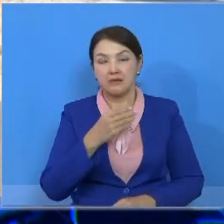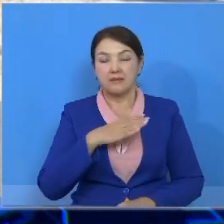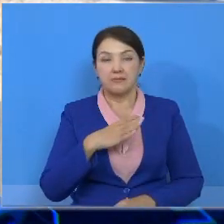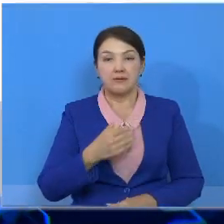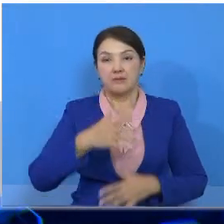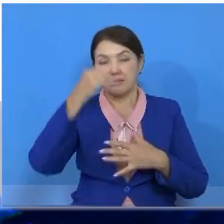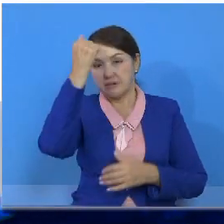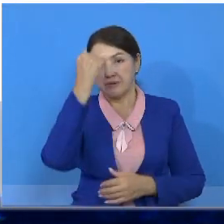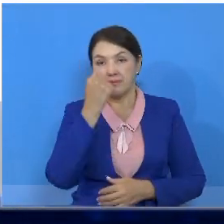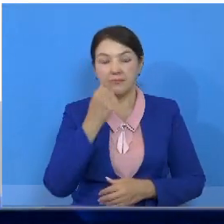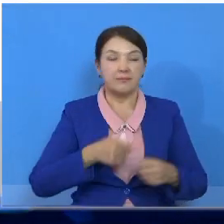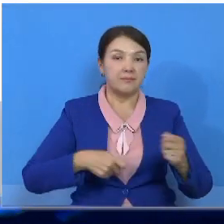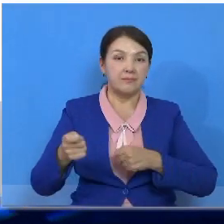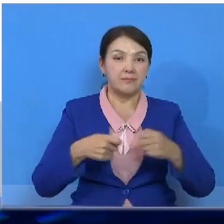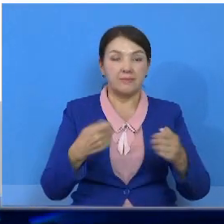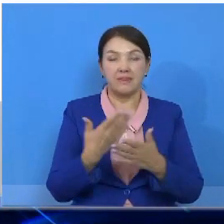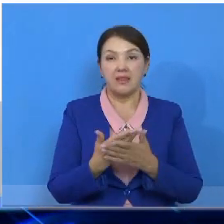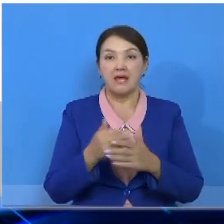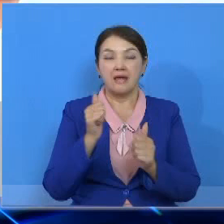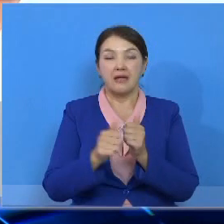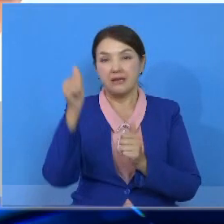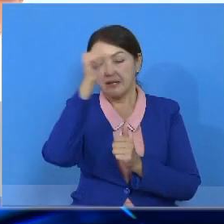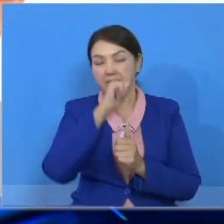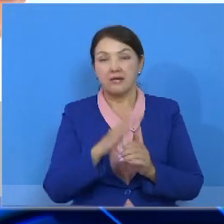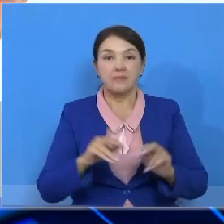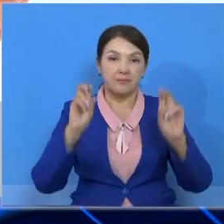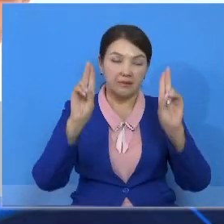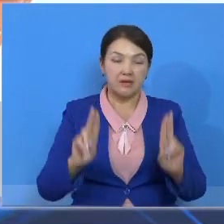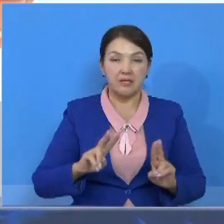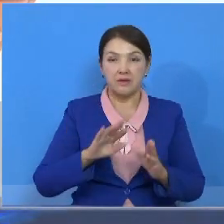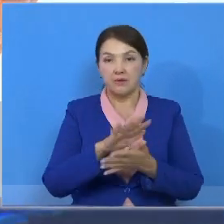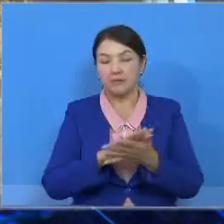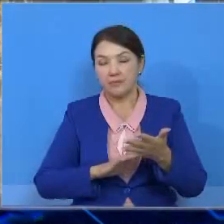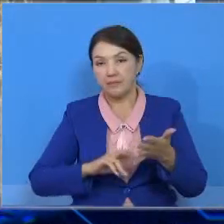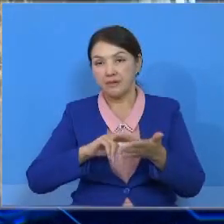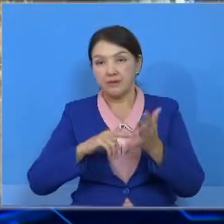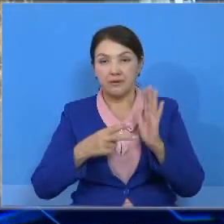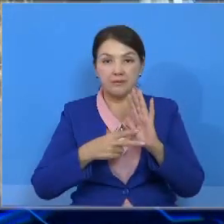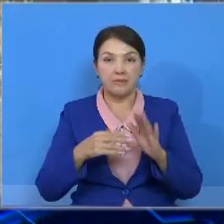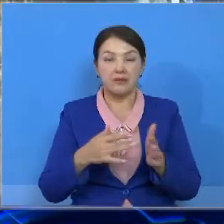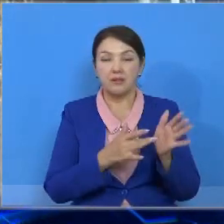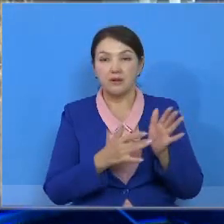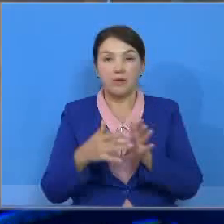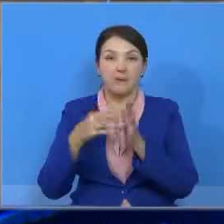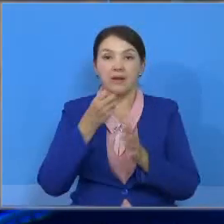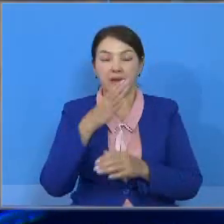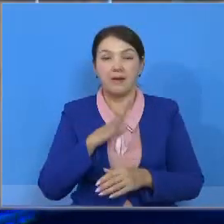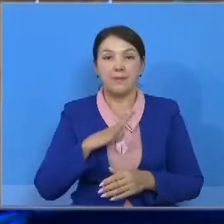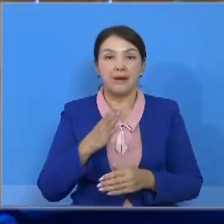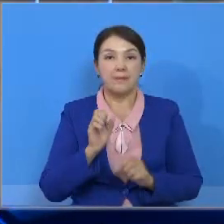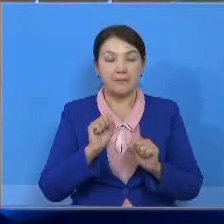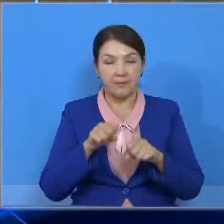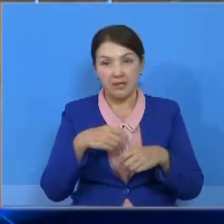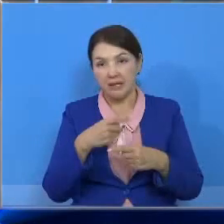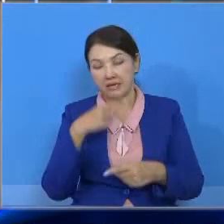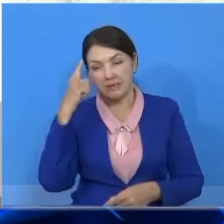Көп-көп рахмет. Ұйымдастырушылар іс-шараны жыл сайын дәстүрлі түрде өткізуді жоспарлап отыр. Бұл өңірдегі туристік ахуалды жақсартуға оң ықпалын